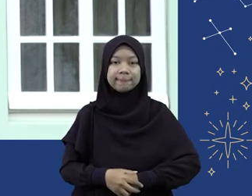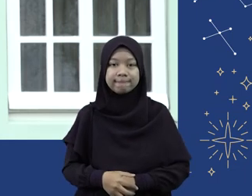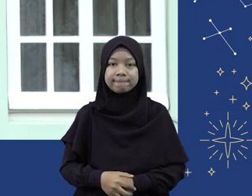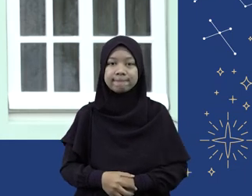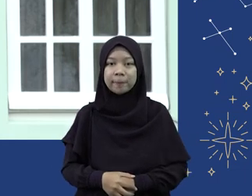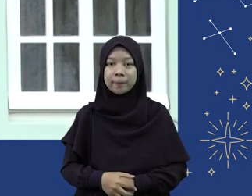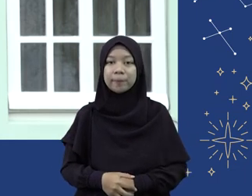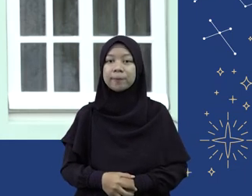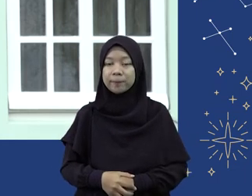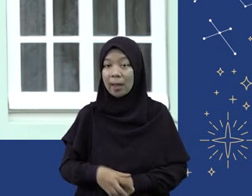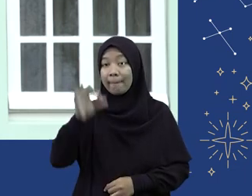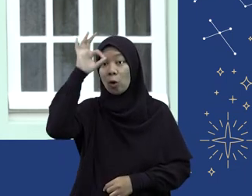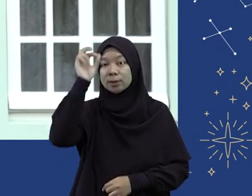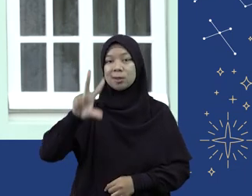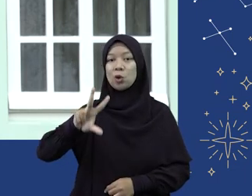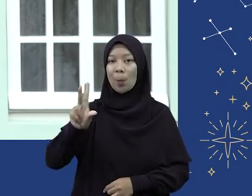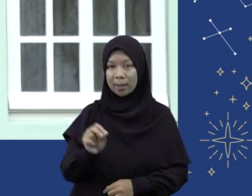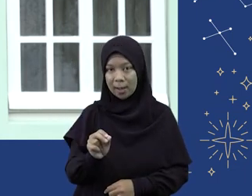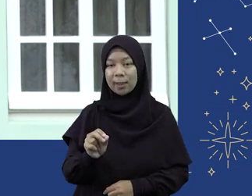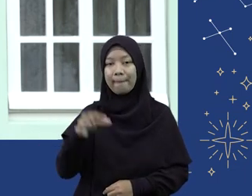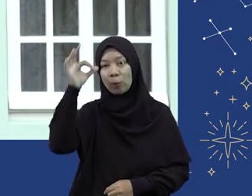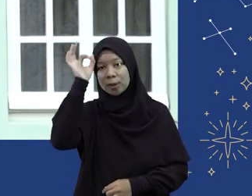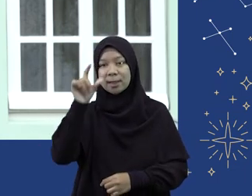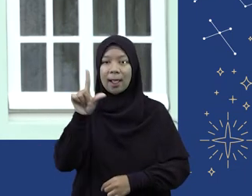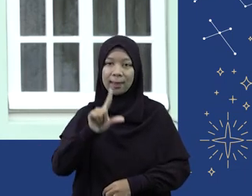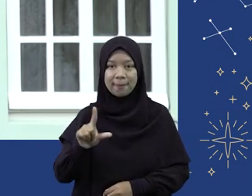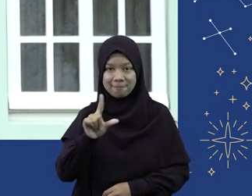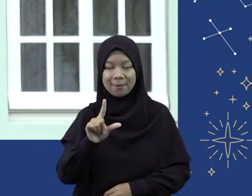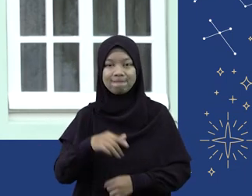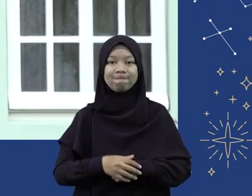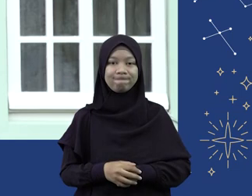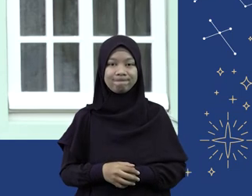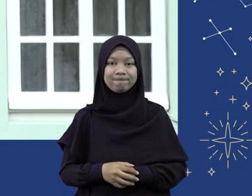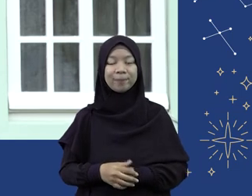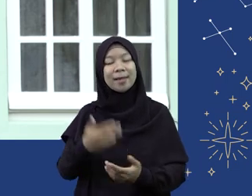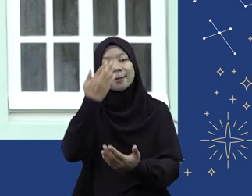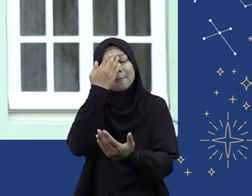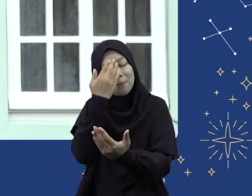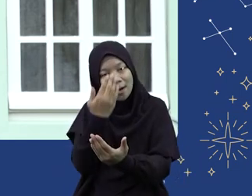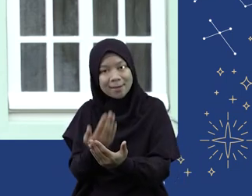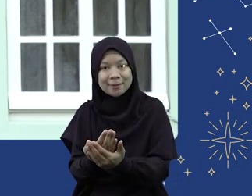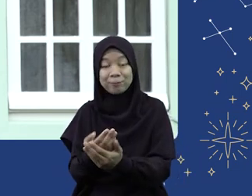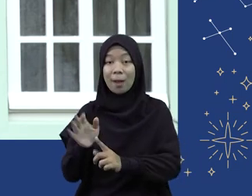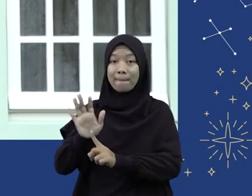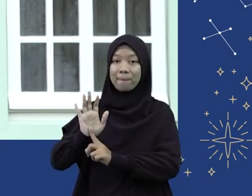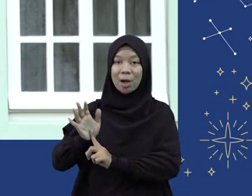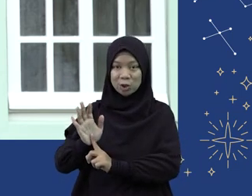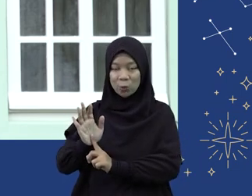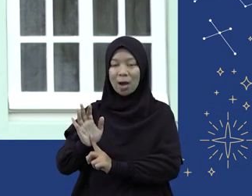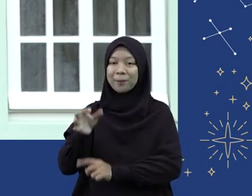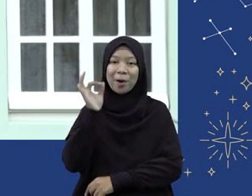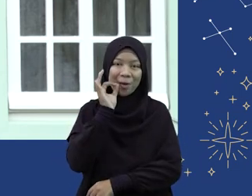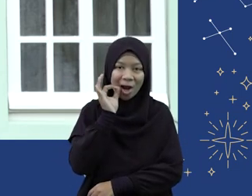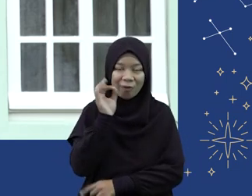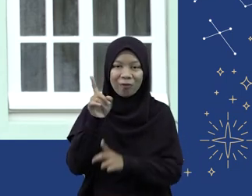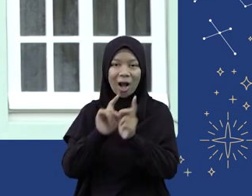kepolisian daerah Jawa Barat dan kepulauan kepolisian sektor Lembang Terima kasih Mahasiswa juga mohon